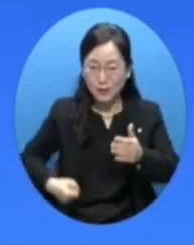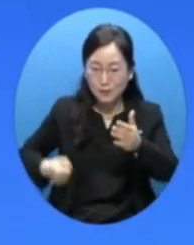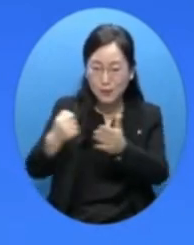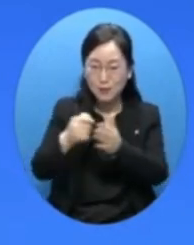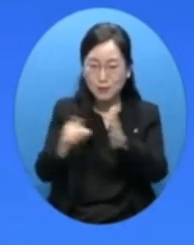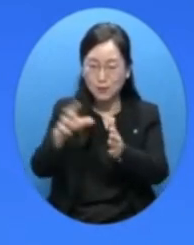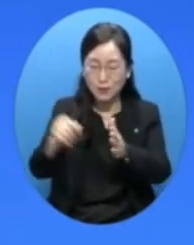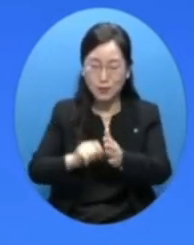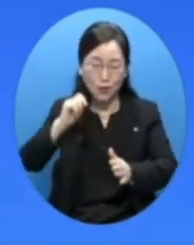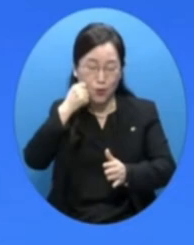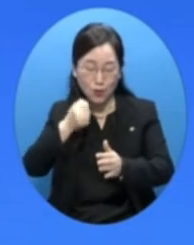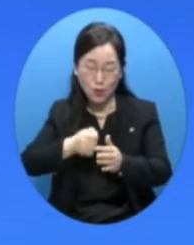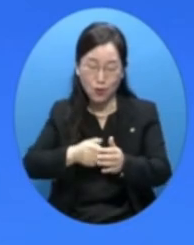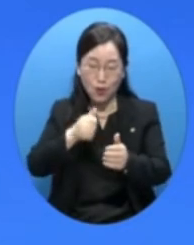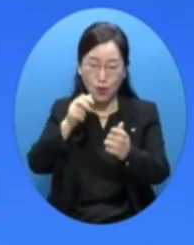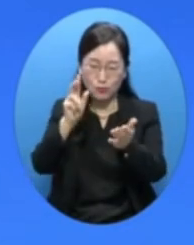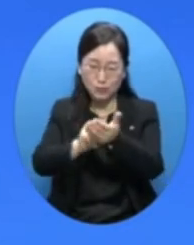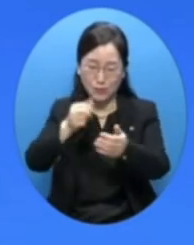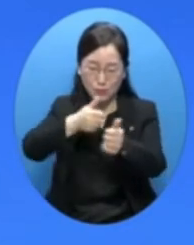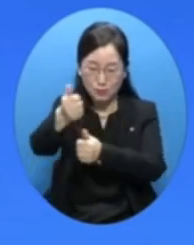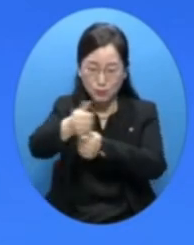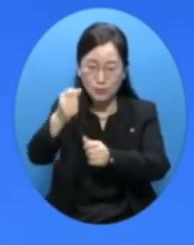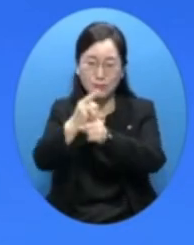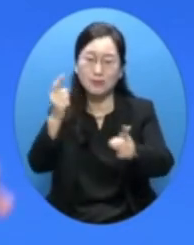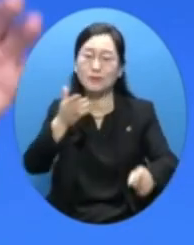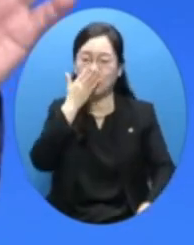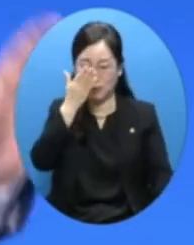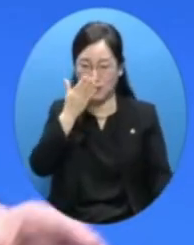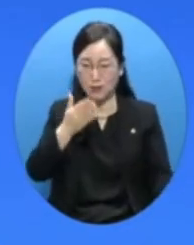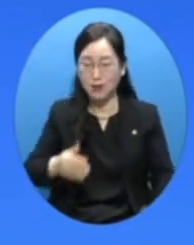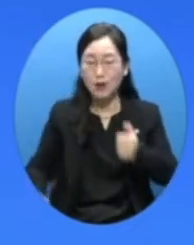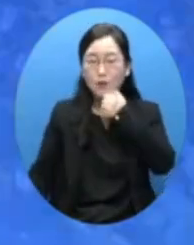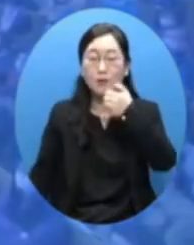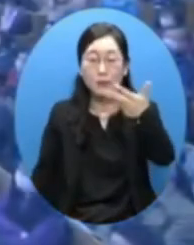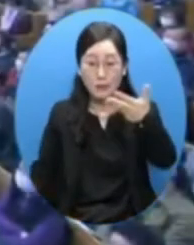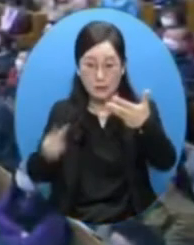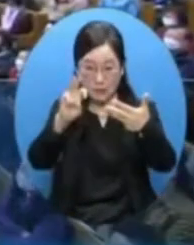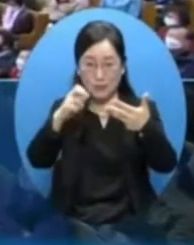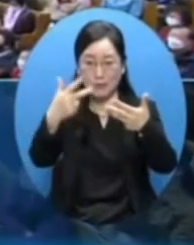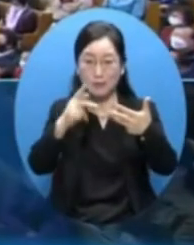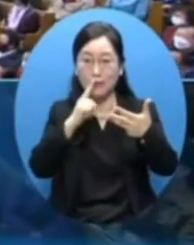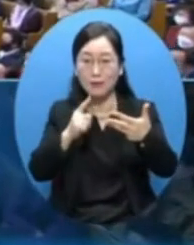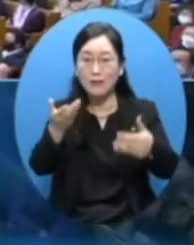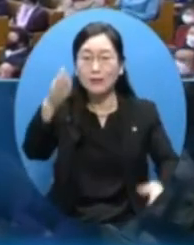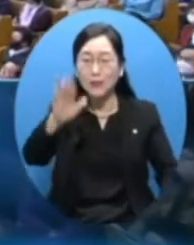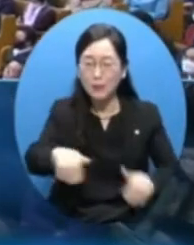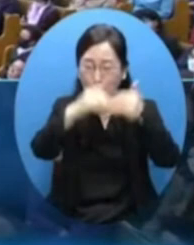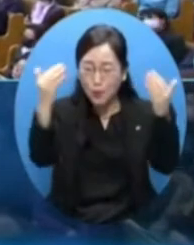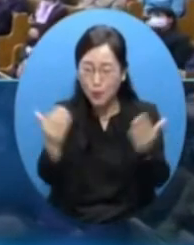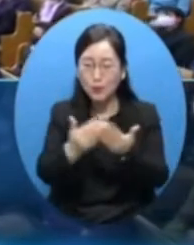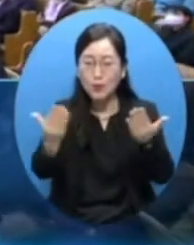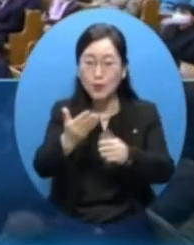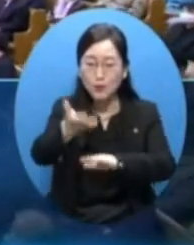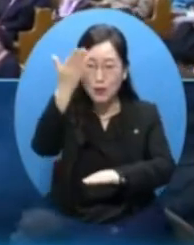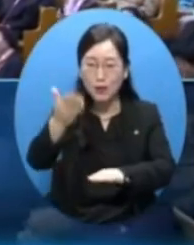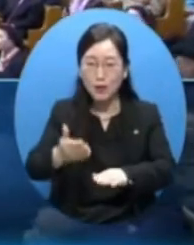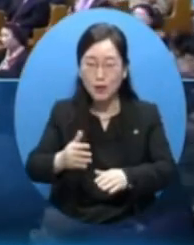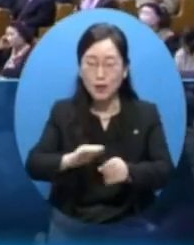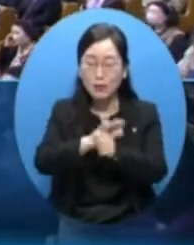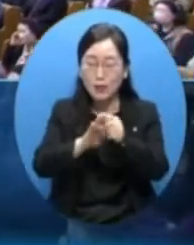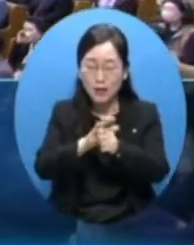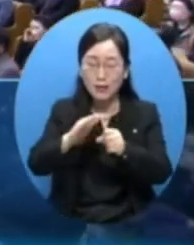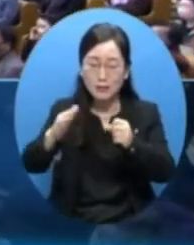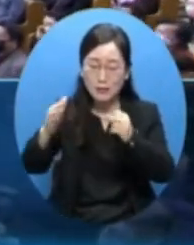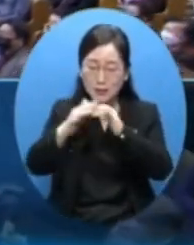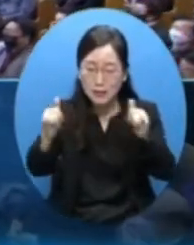이기고 승리하는 삶을 살아갈 수 있게 되는 것입니다. 로마서 8장 37절을 말씀합니다. 그러나 이 모든 일에 우리를 사랑하시는 이로